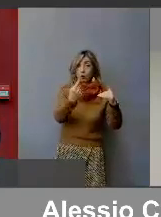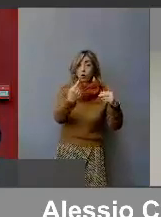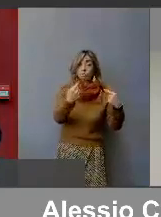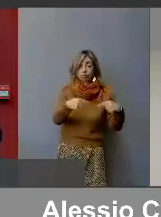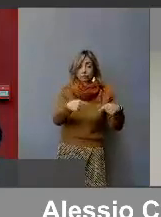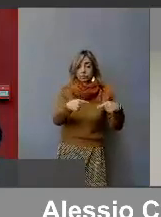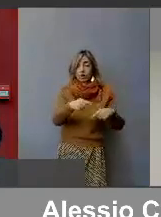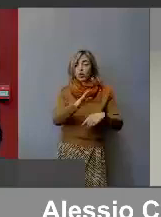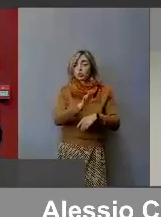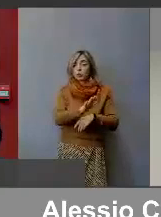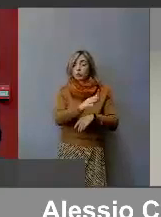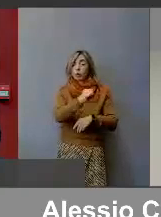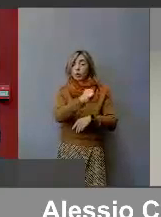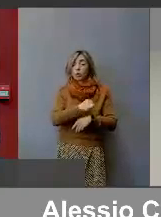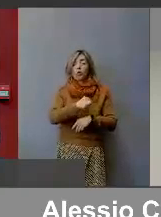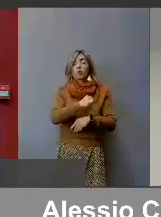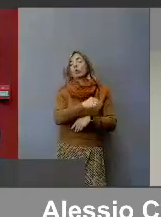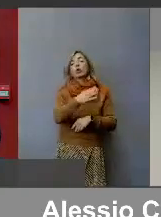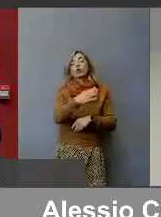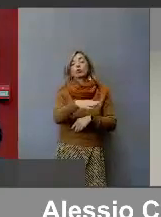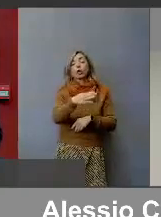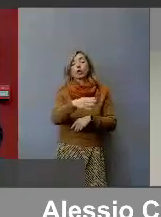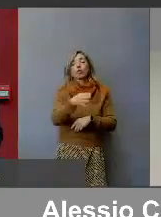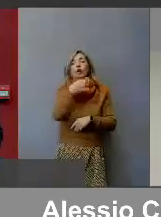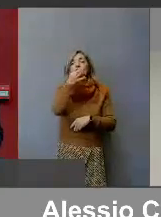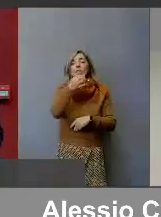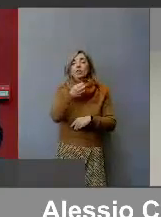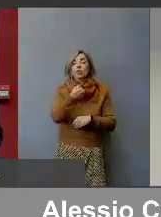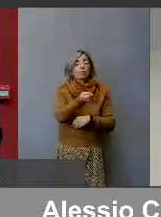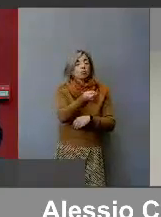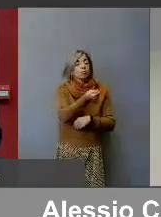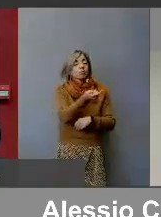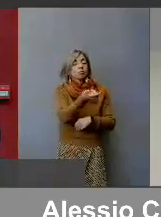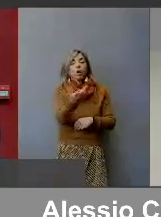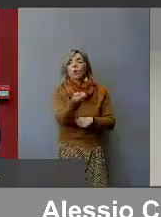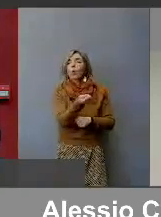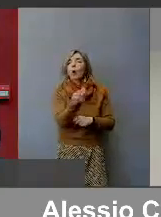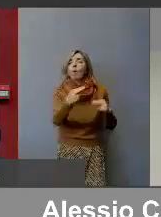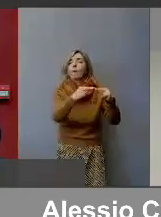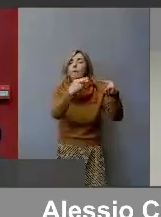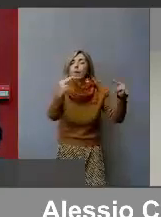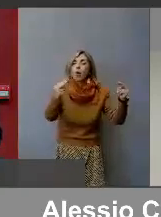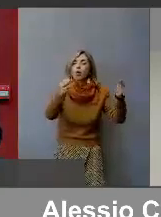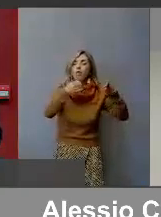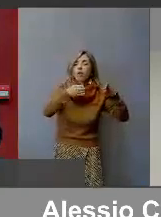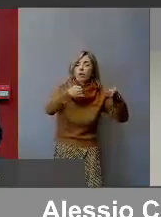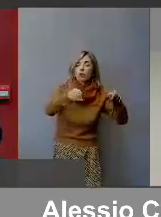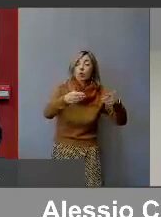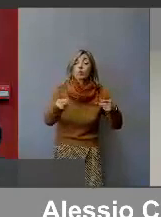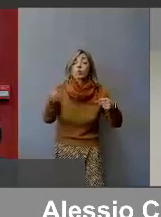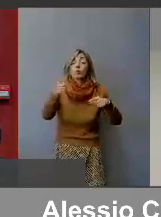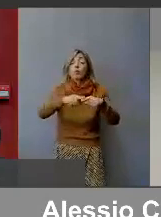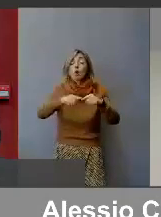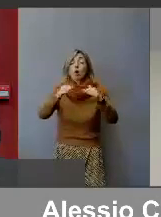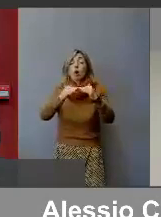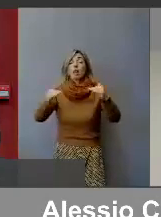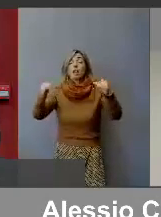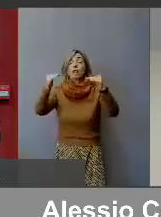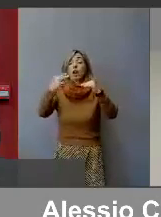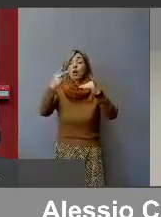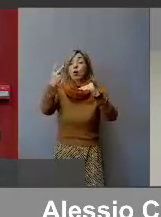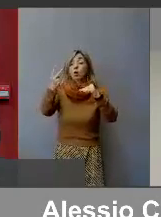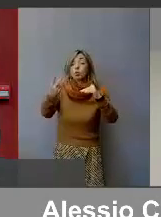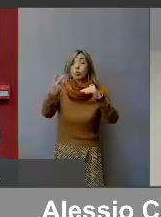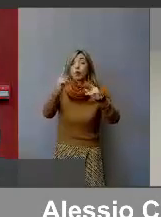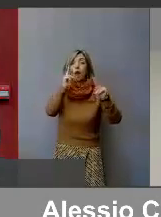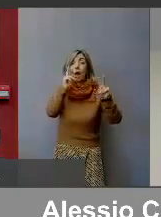che riguarda l'attività di censimento livello 2 poi abbiamo che l'ispezione e livello 3 e proposte di